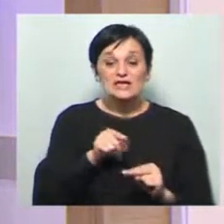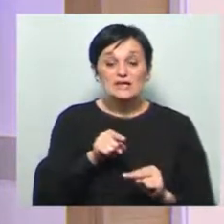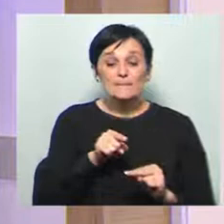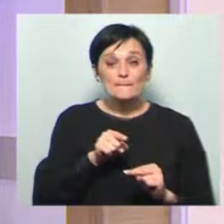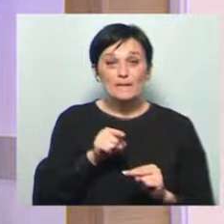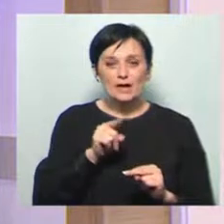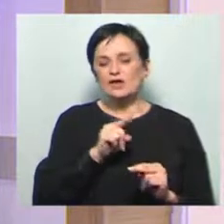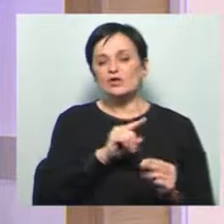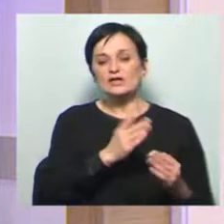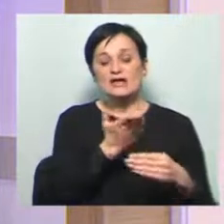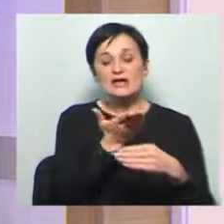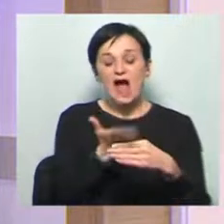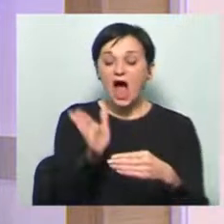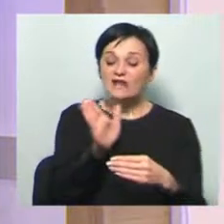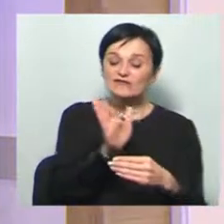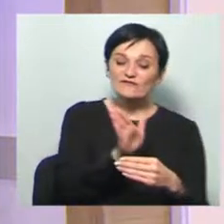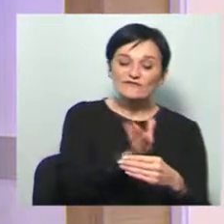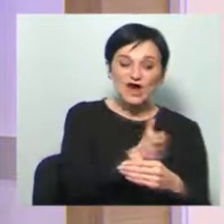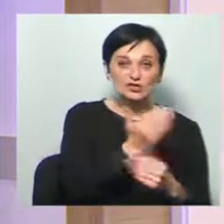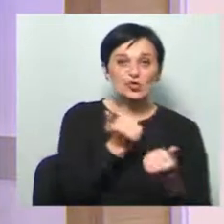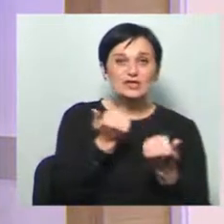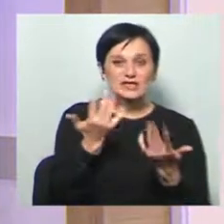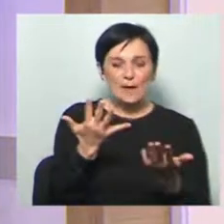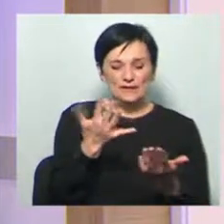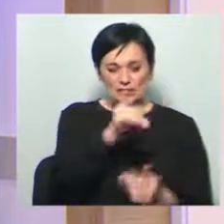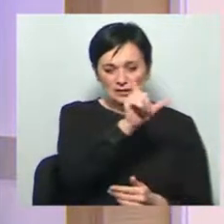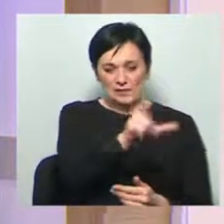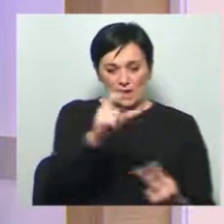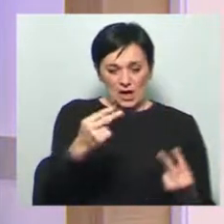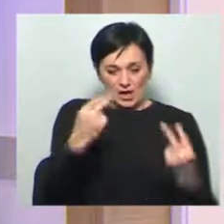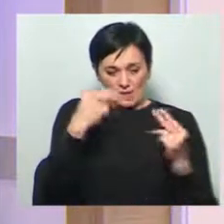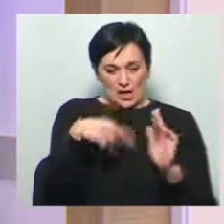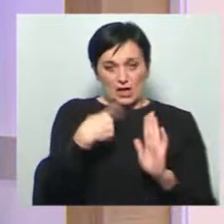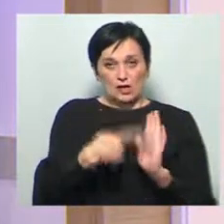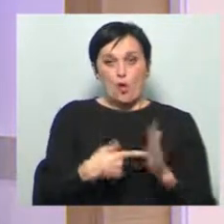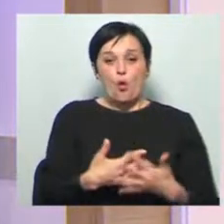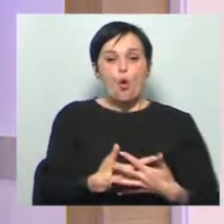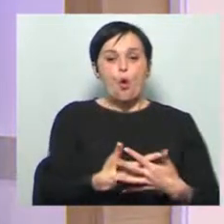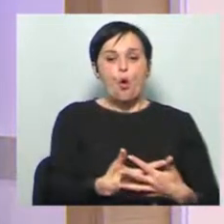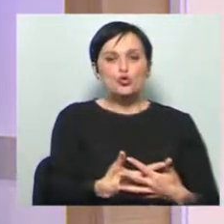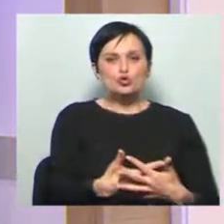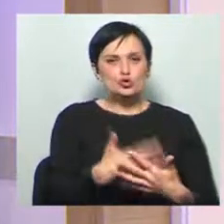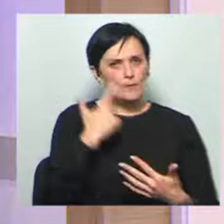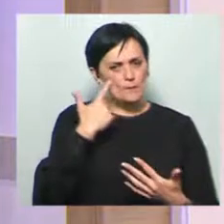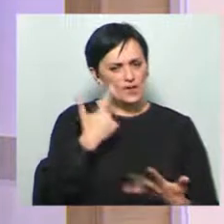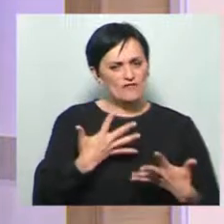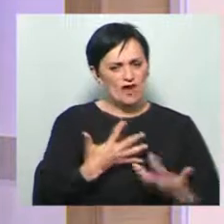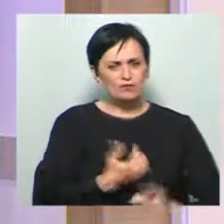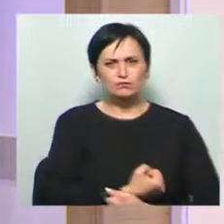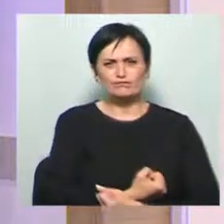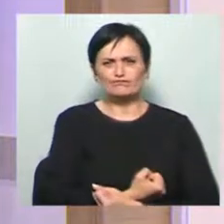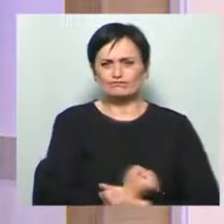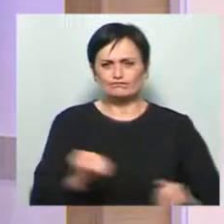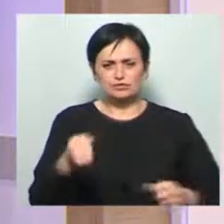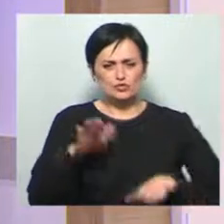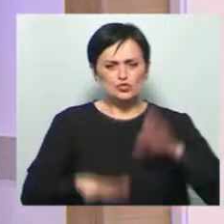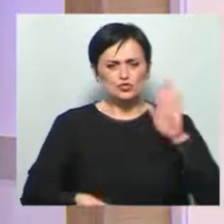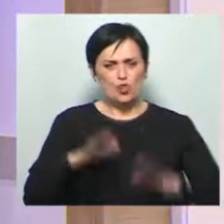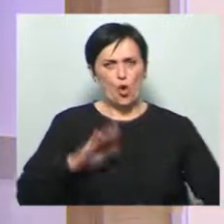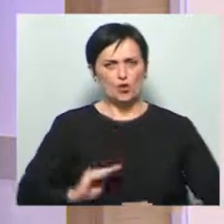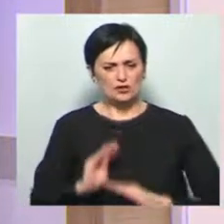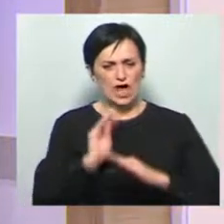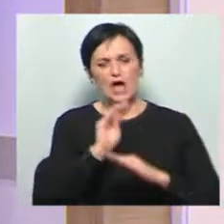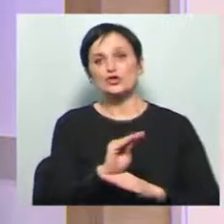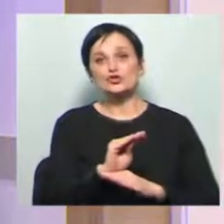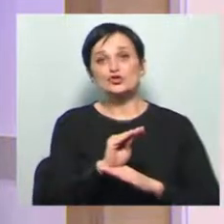კატეგორიას, მოდით განვაზოგადოთ, რამდენიმე მაყურებლის კითხვა. ორსულები, რომლებმაც მკვეთრად მოიმატეს წონაში. ორსულები,